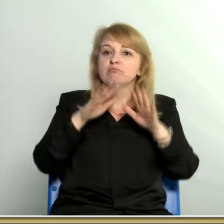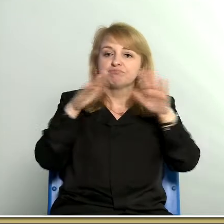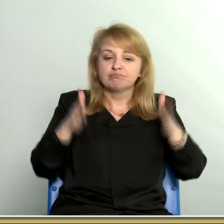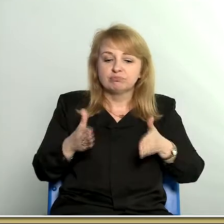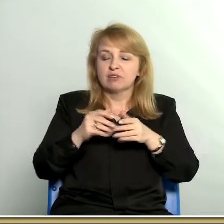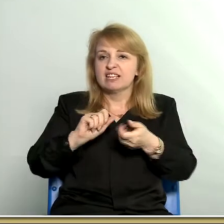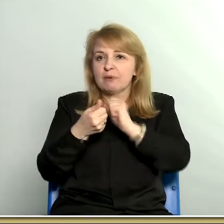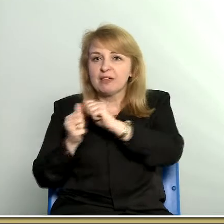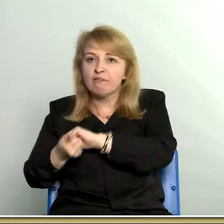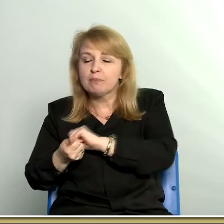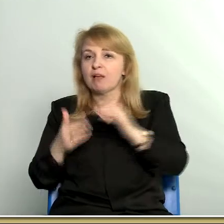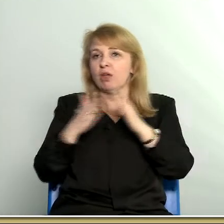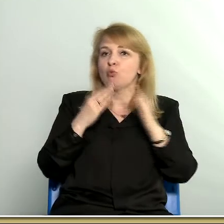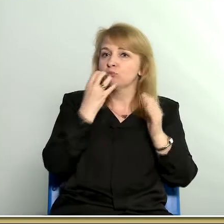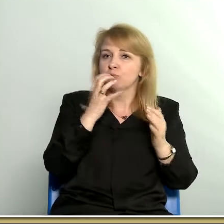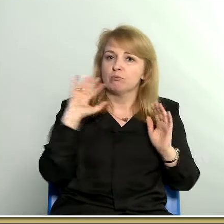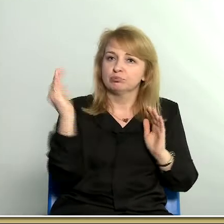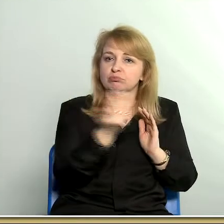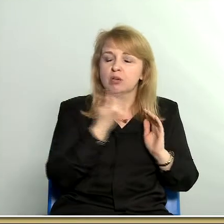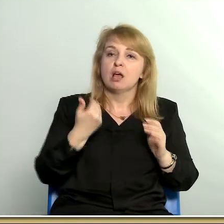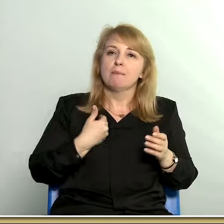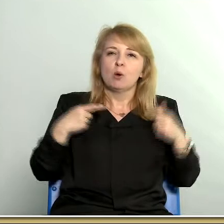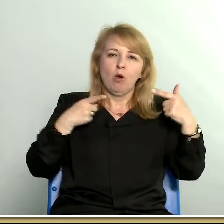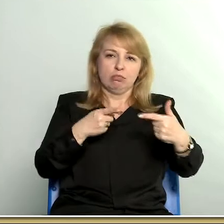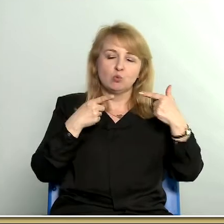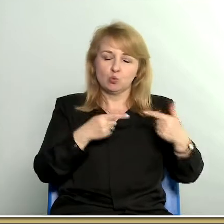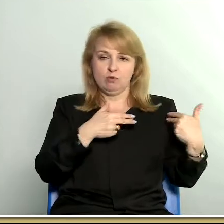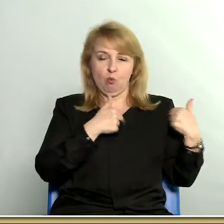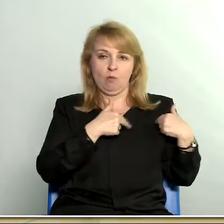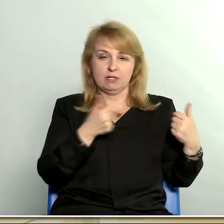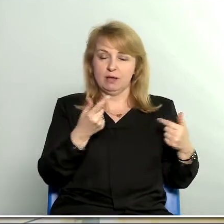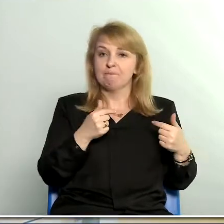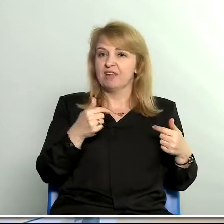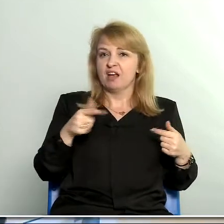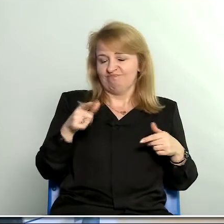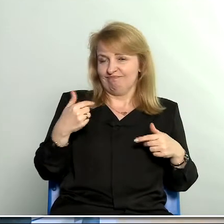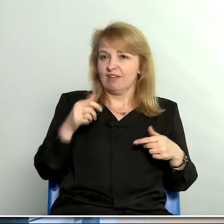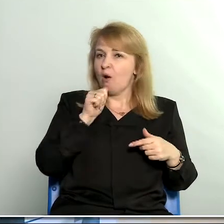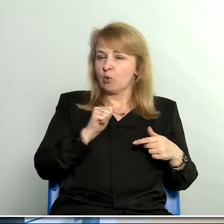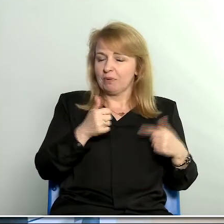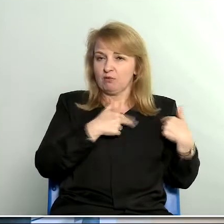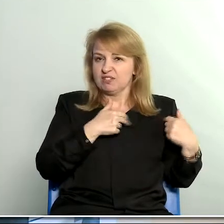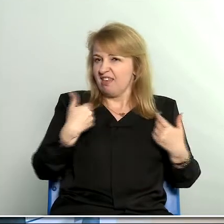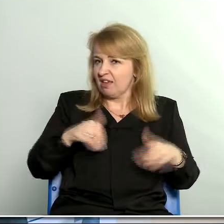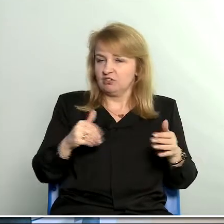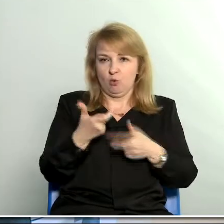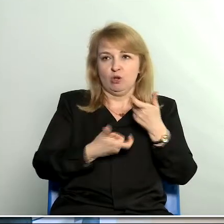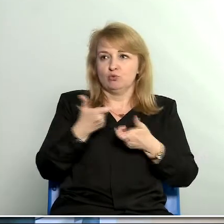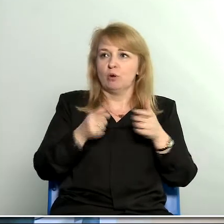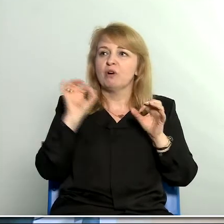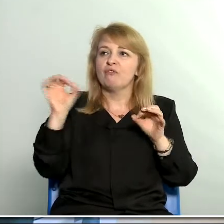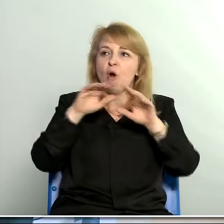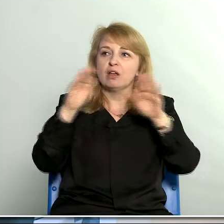w ostatniej chwili negocjacji, trwały gorące dyskusje z komisją. Komisja nie chciała, aby te czynniki grzewcze były wymieniane na przykład na piecyki węglowe i tego nam